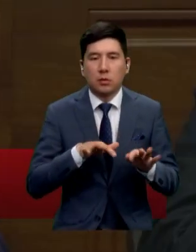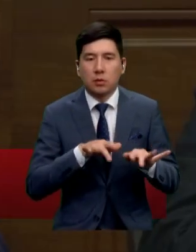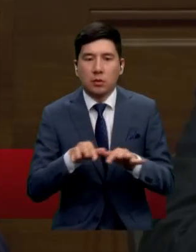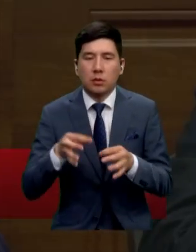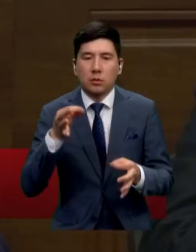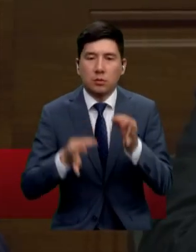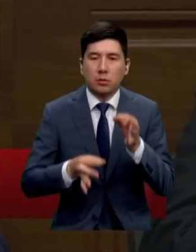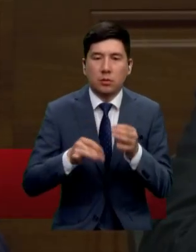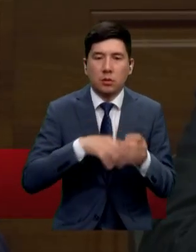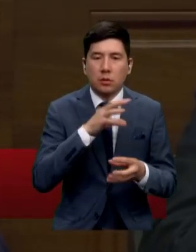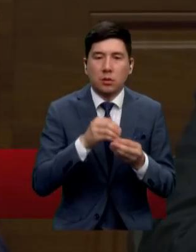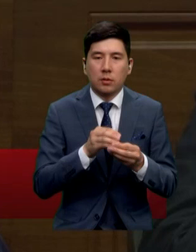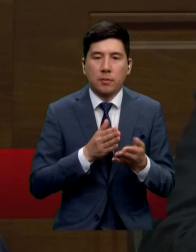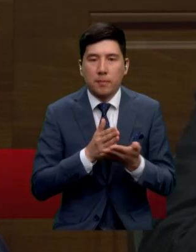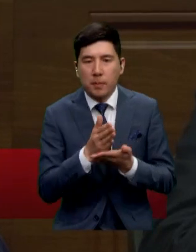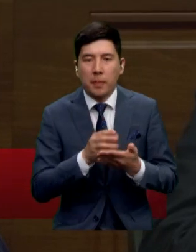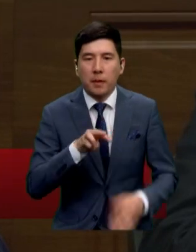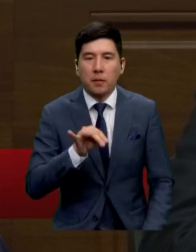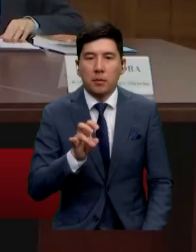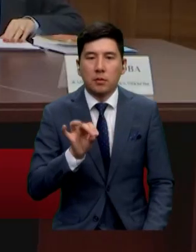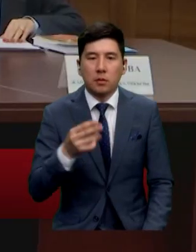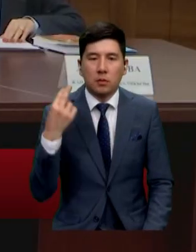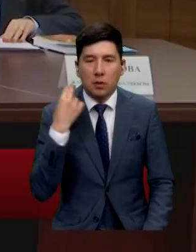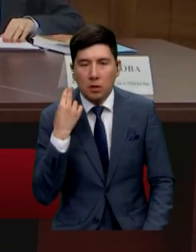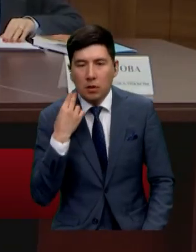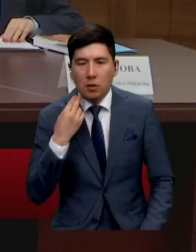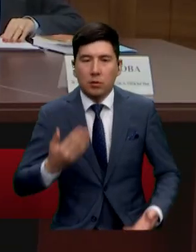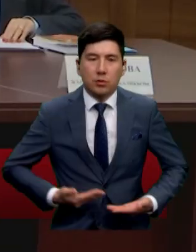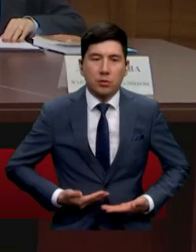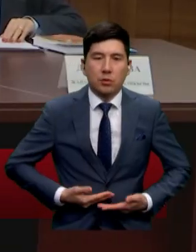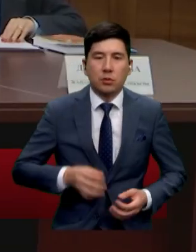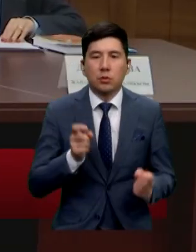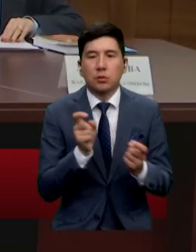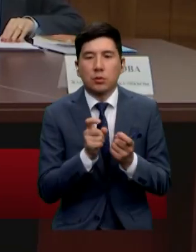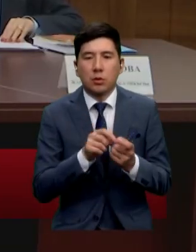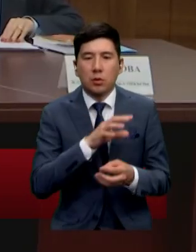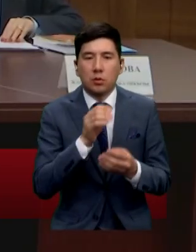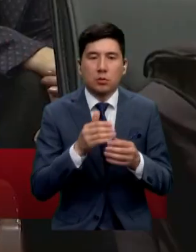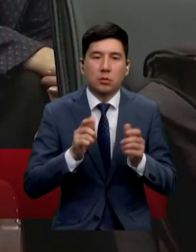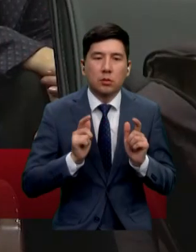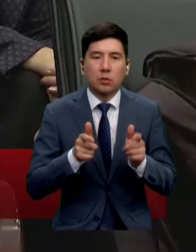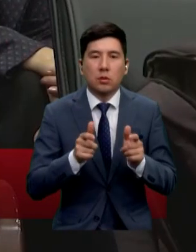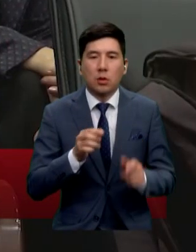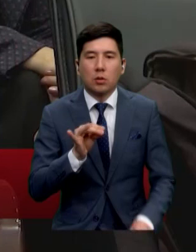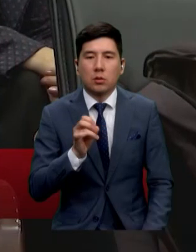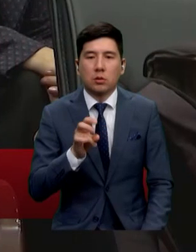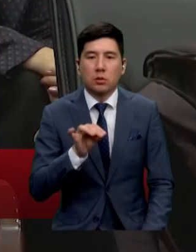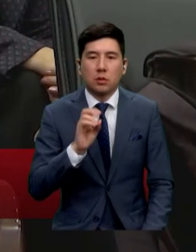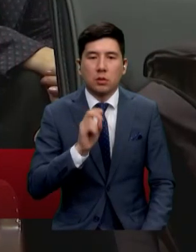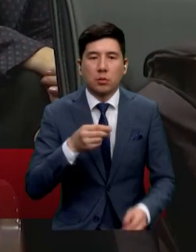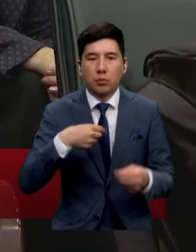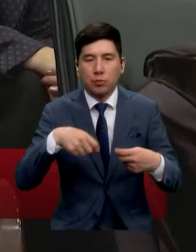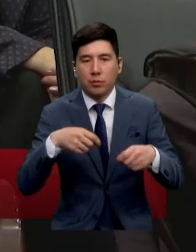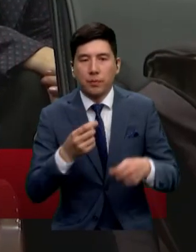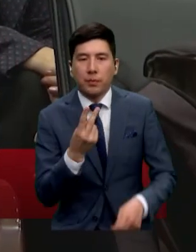судебных исполнителей, органов Минфина, налоговые и жилищные споры, а также несогласия по госзакупкам. За 3 месяца